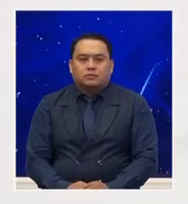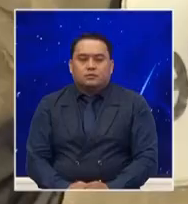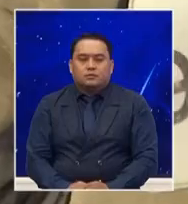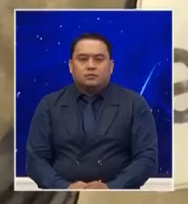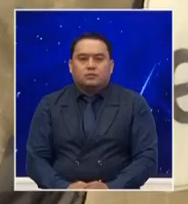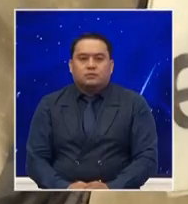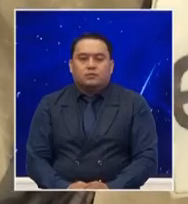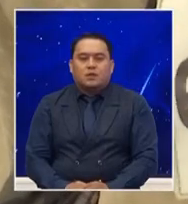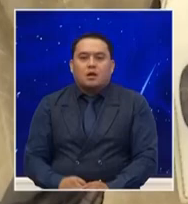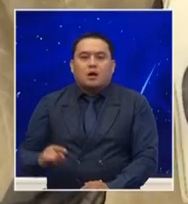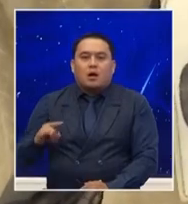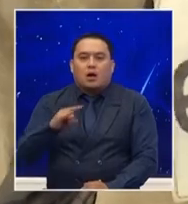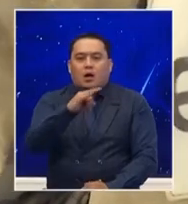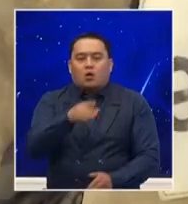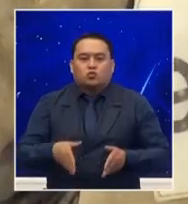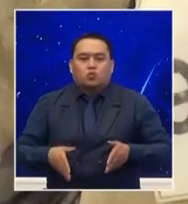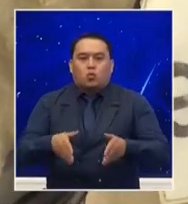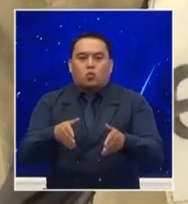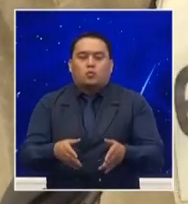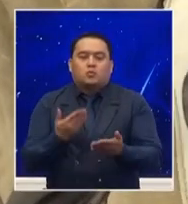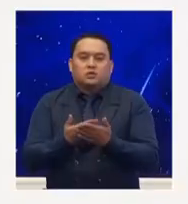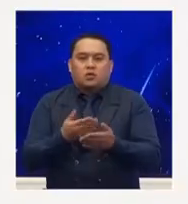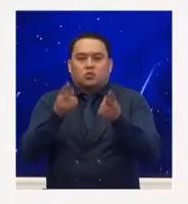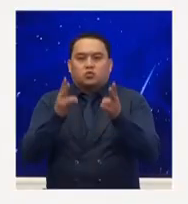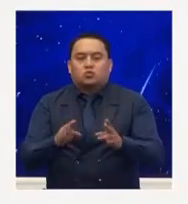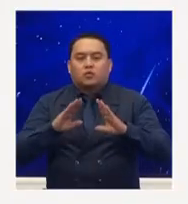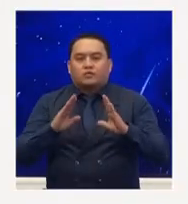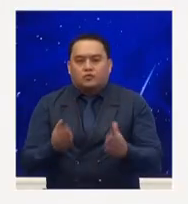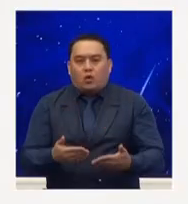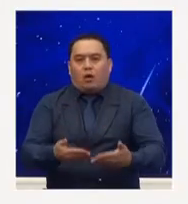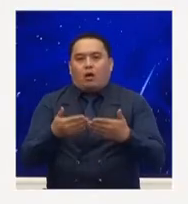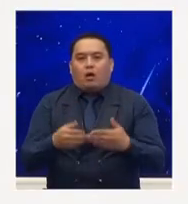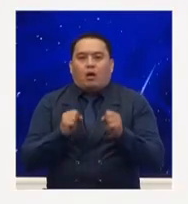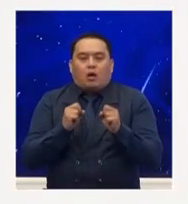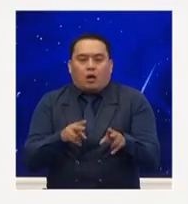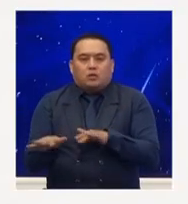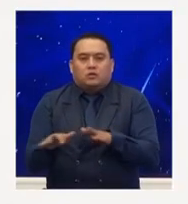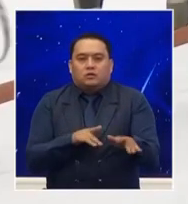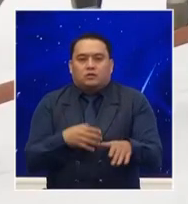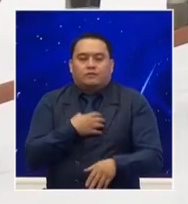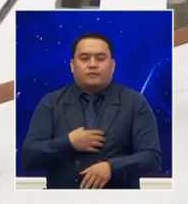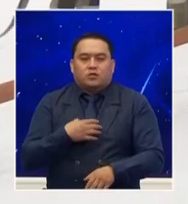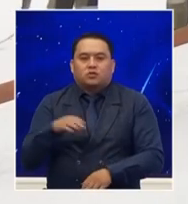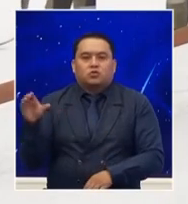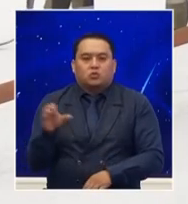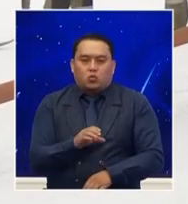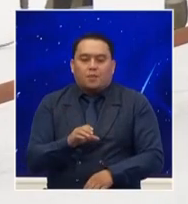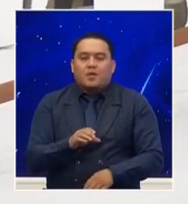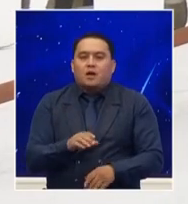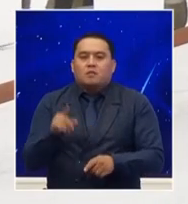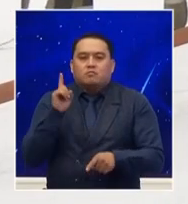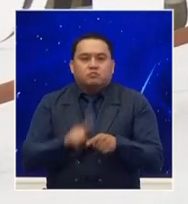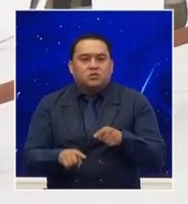Бұл әуе кемесінің ұшу-қону жолағына апатқа ұшырап қонған сәті. Мұндай кезде құтқарушылар үшін әрбір секунд маңызды. Оқиға орнына